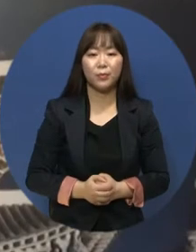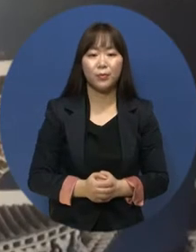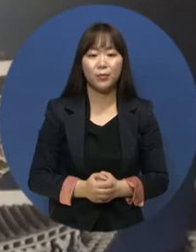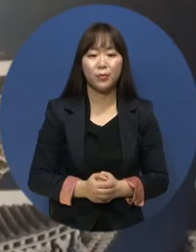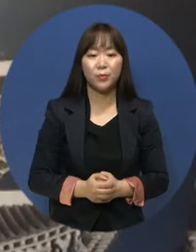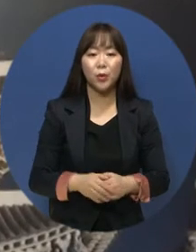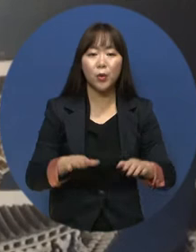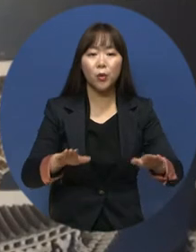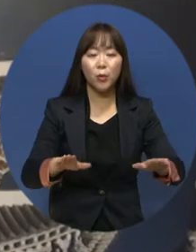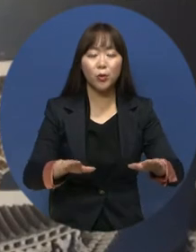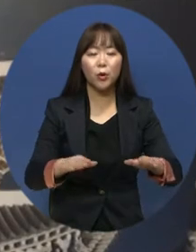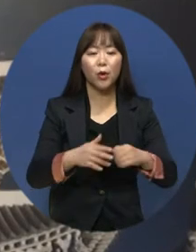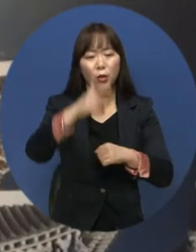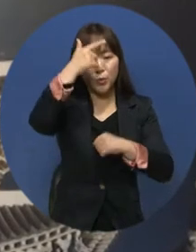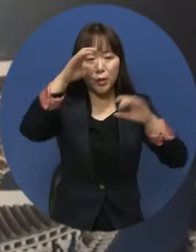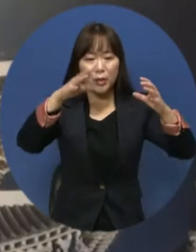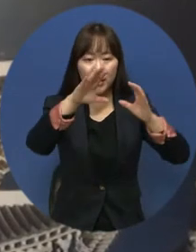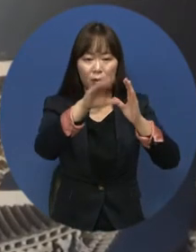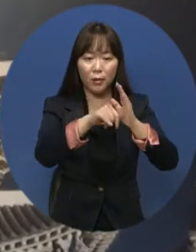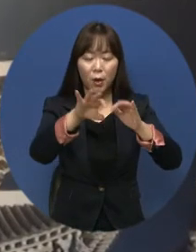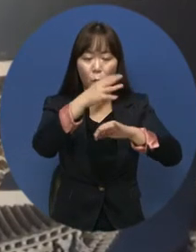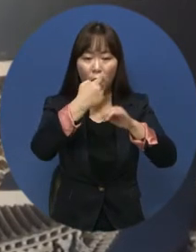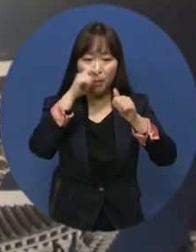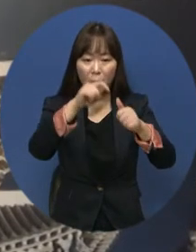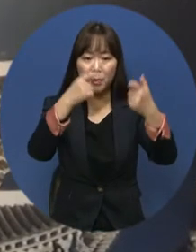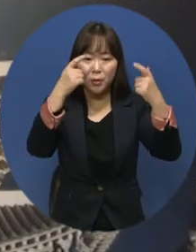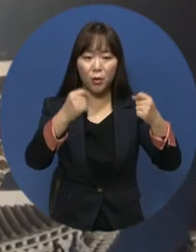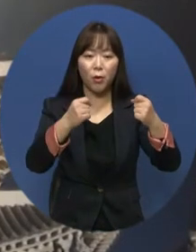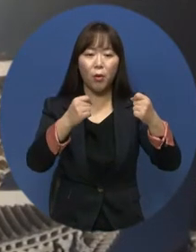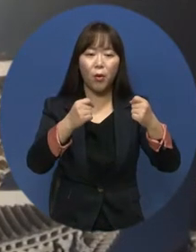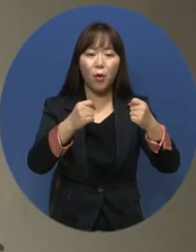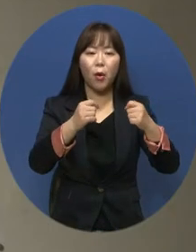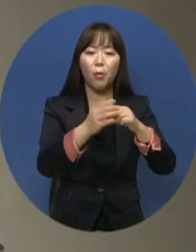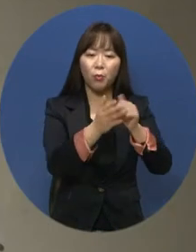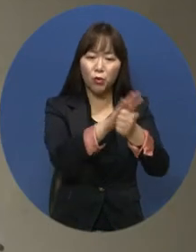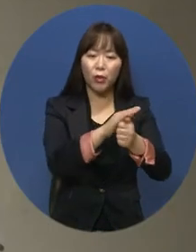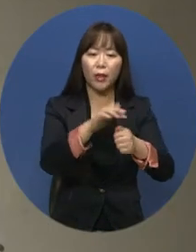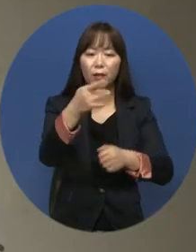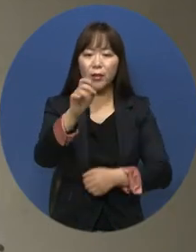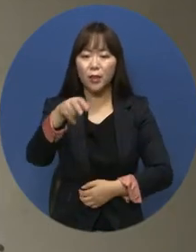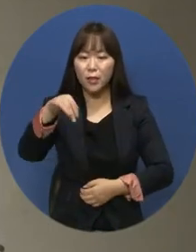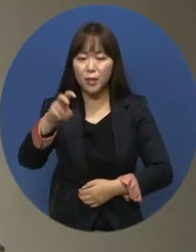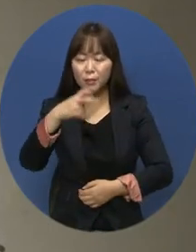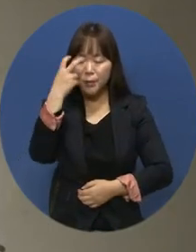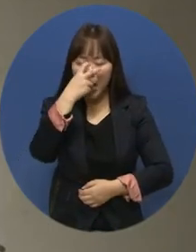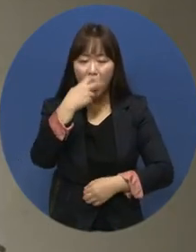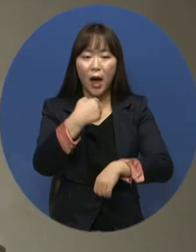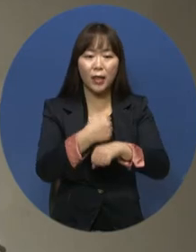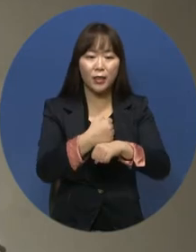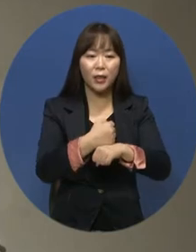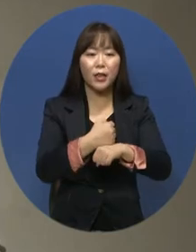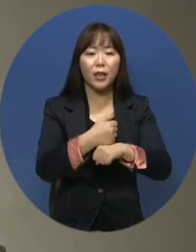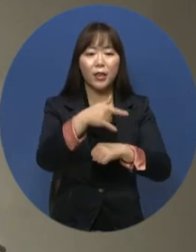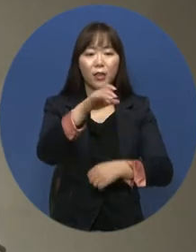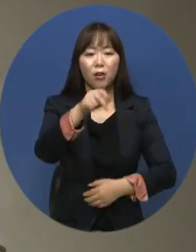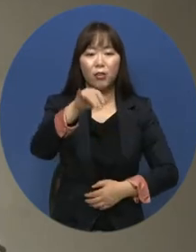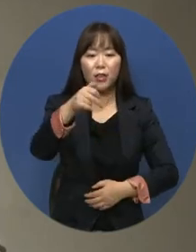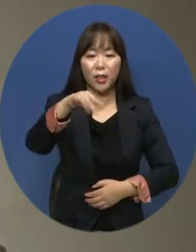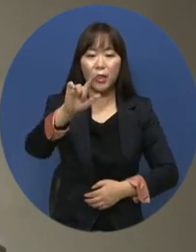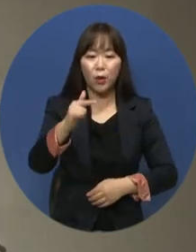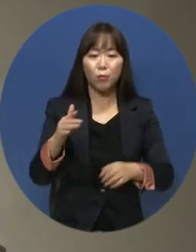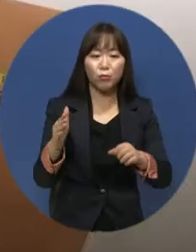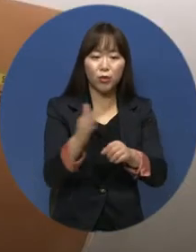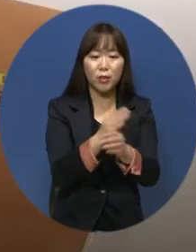이번 전시는 조선시대의 왕명을 받들어 왕실의 묘 우나 능침 을 살피고 점검하는 경기전 봉 심으로 부터